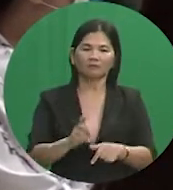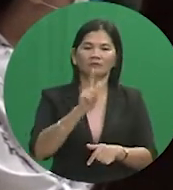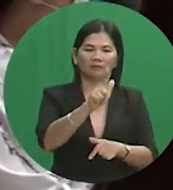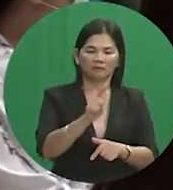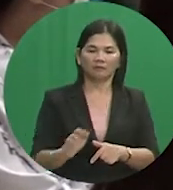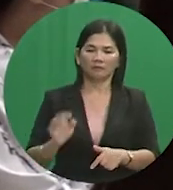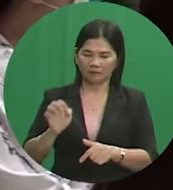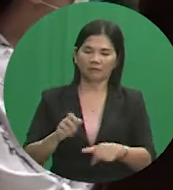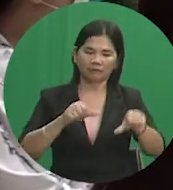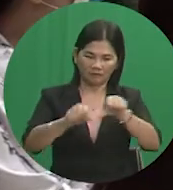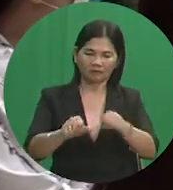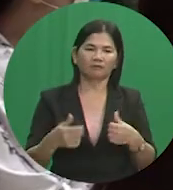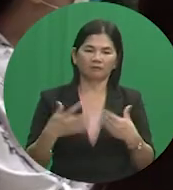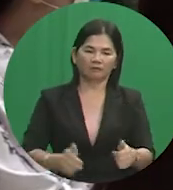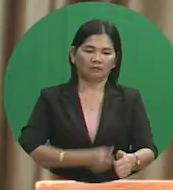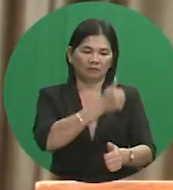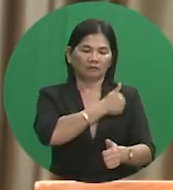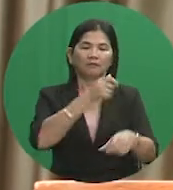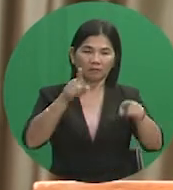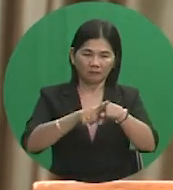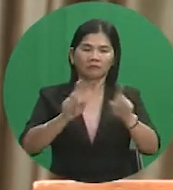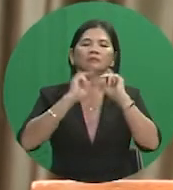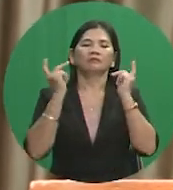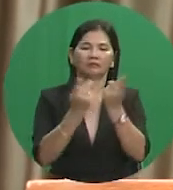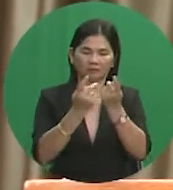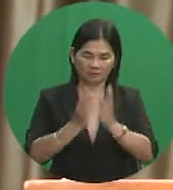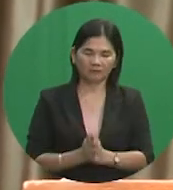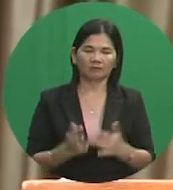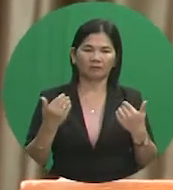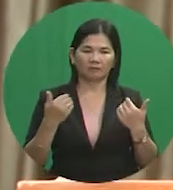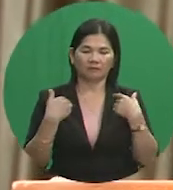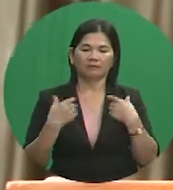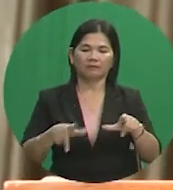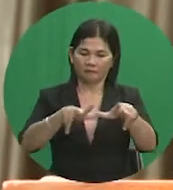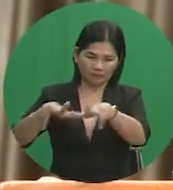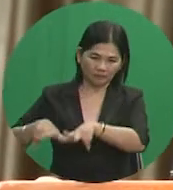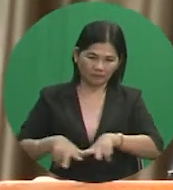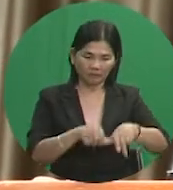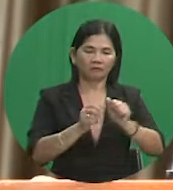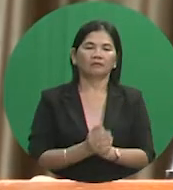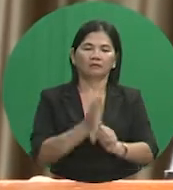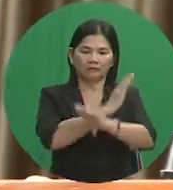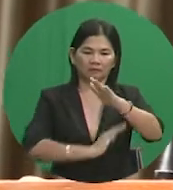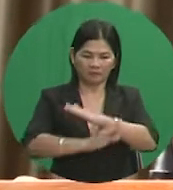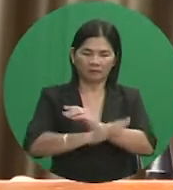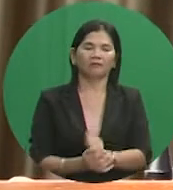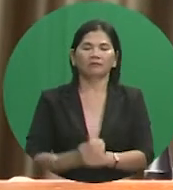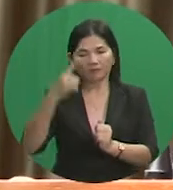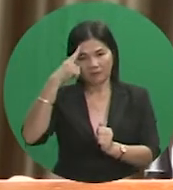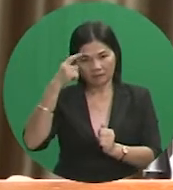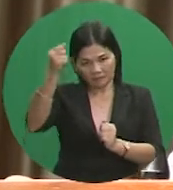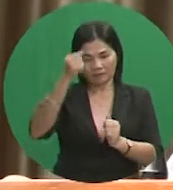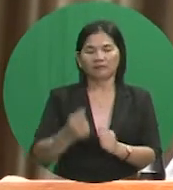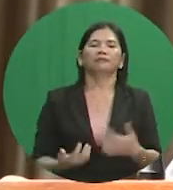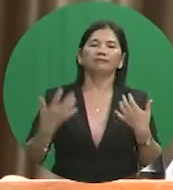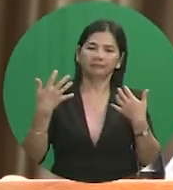ม่กระบ้านบรรทออติดท้ากระสวงก็โดยจีอาแกะเลขาธิการฐานกรมประสาสกรรมเพียบจนปิกาเมียนกาปัญญาจัดอย่างหมดห